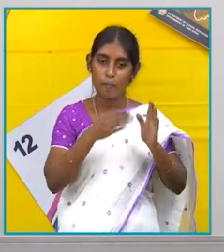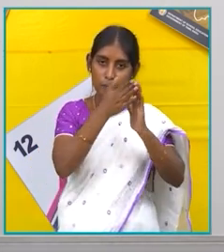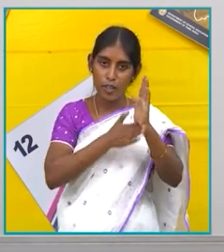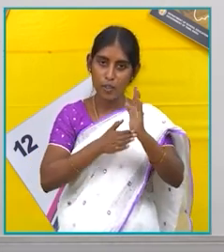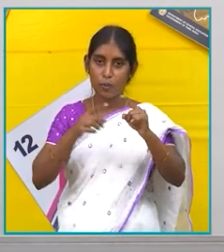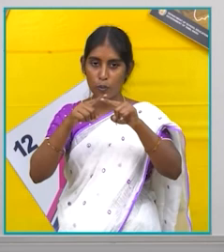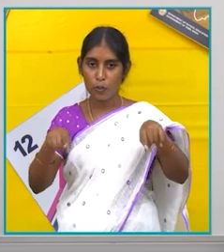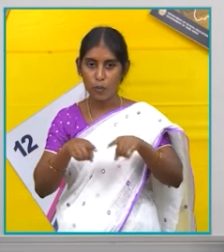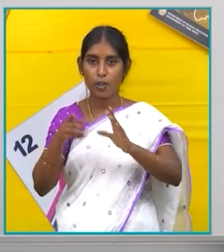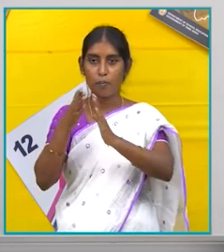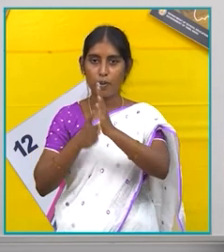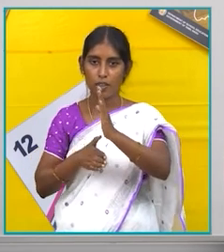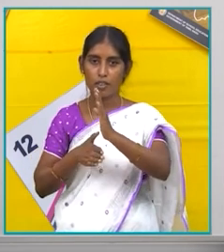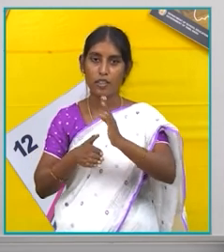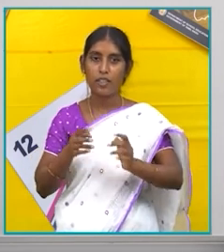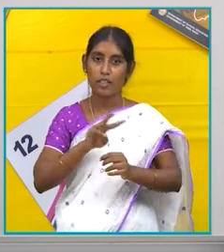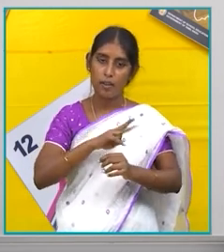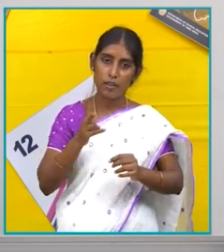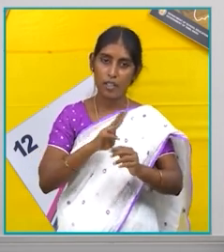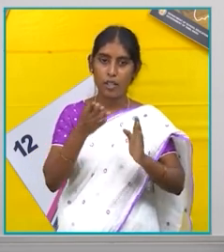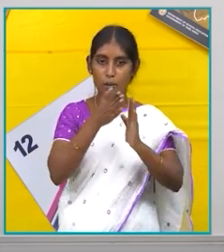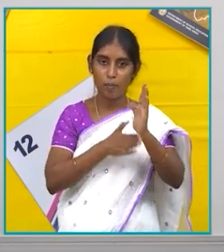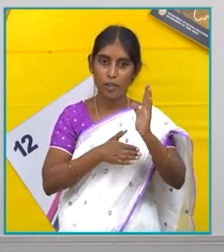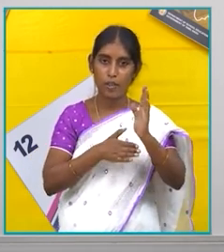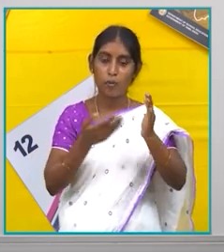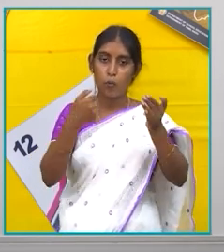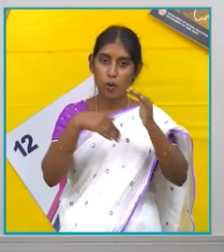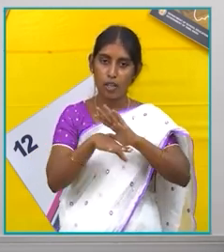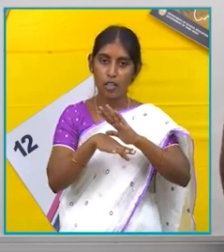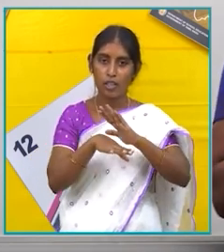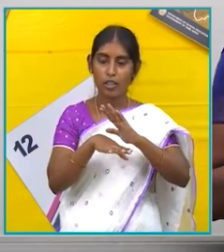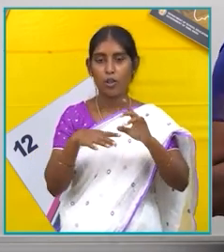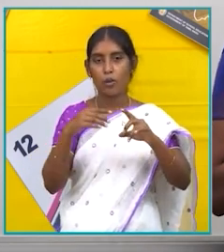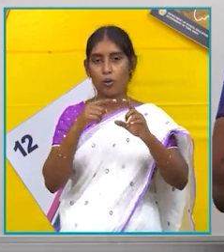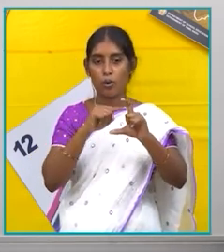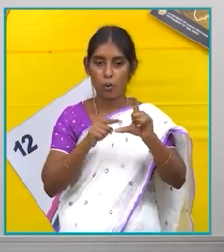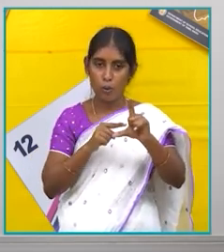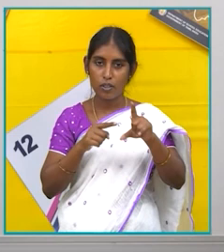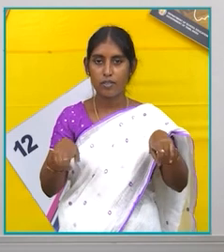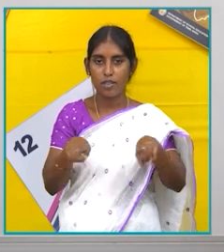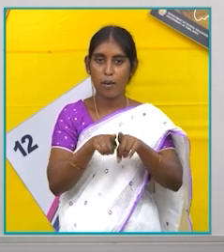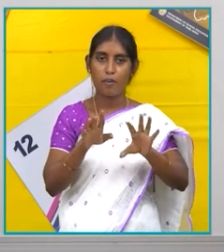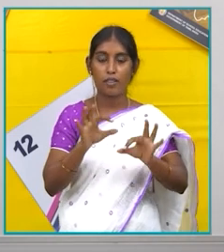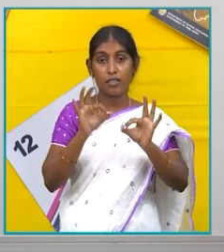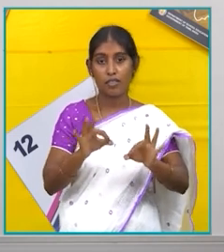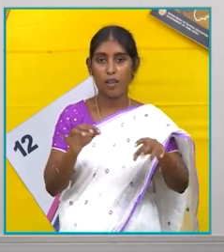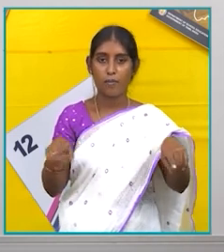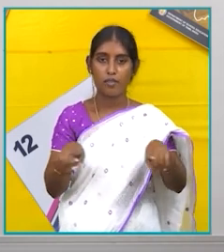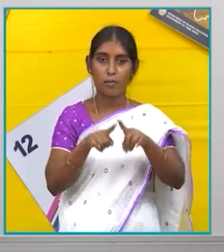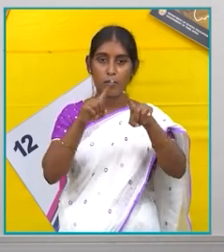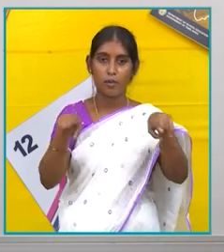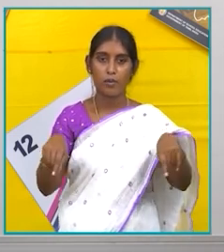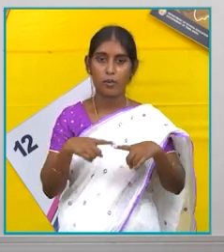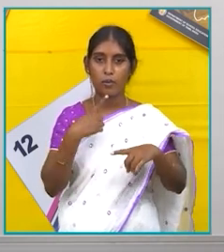கோணம் பக்கம், ஏதாவது ரெண்டு பக்கமும் அதை உள்ளடக்கிய கோணங்களும் சமமாக இருந்தால் அந்த ரெண்டு முக்கோணங்களும் சர்வசம